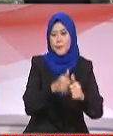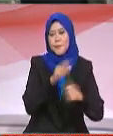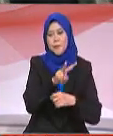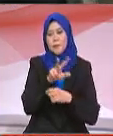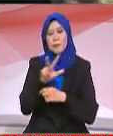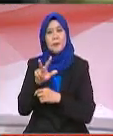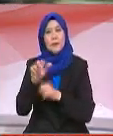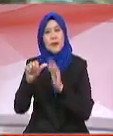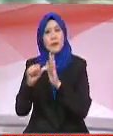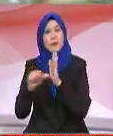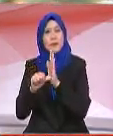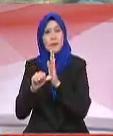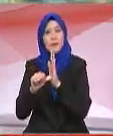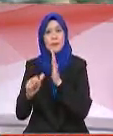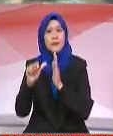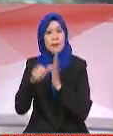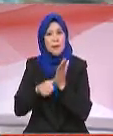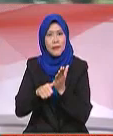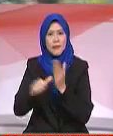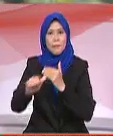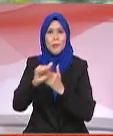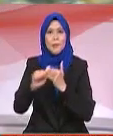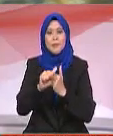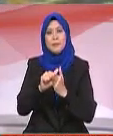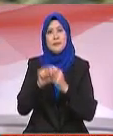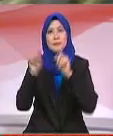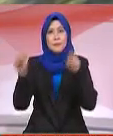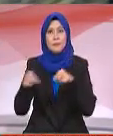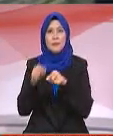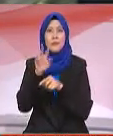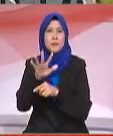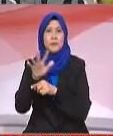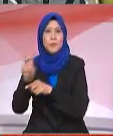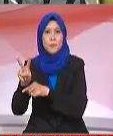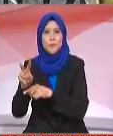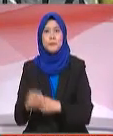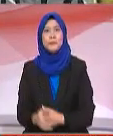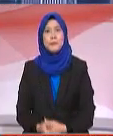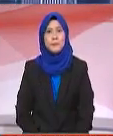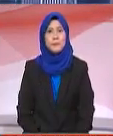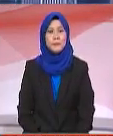39B Akta Dadah Berbahaya 1952.